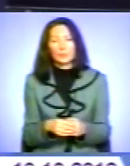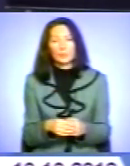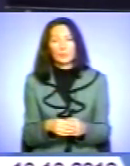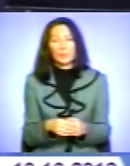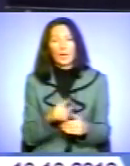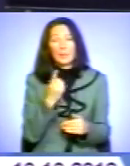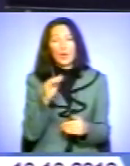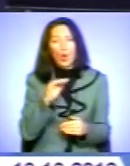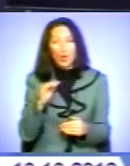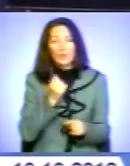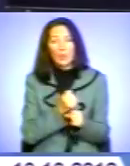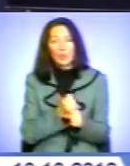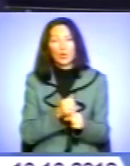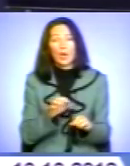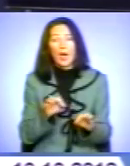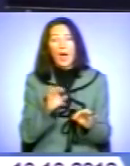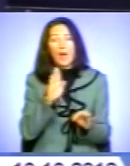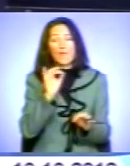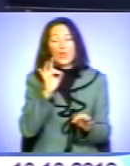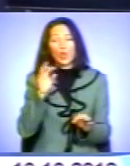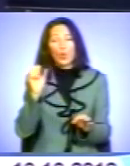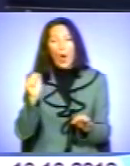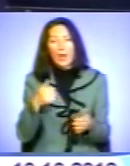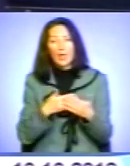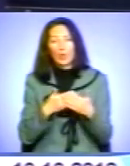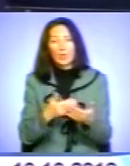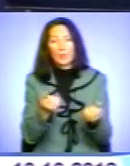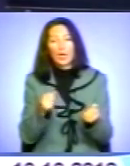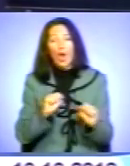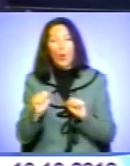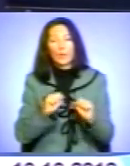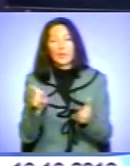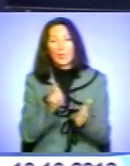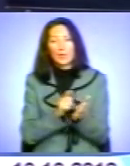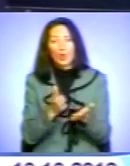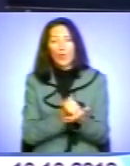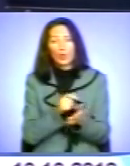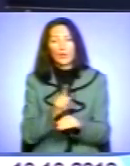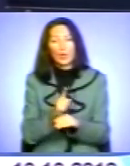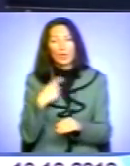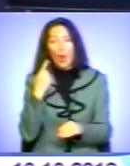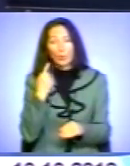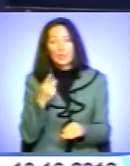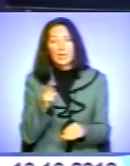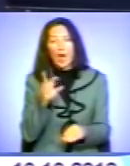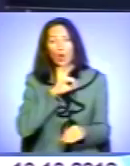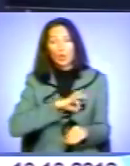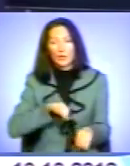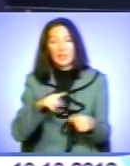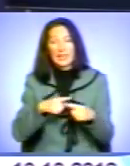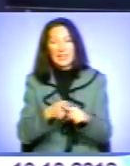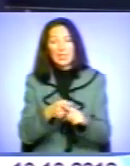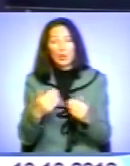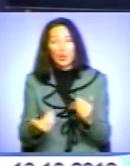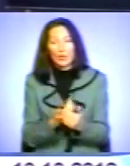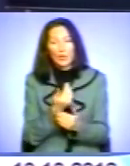З 1 жовтня працює віртуальна громадська приймальня управління Пенсійного фонду України в Тернопільській області. Як користуватися технічною